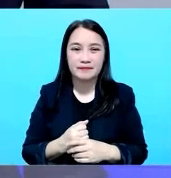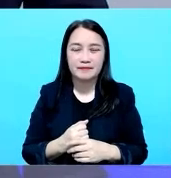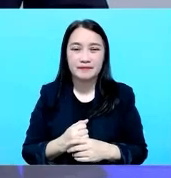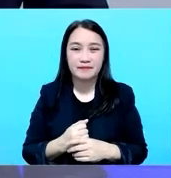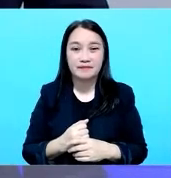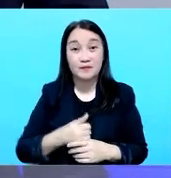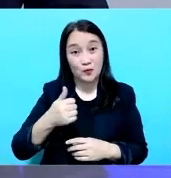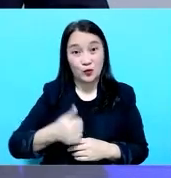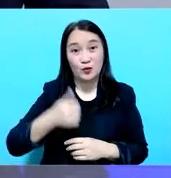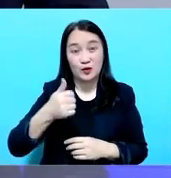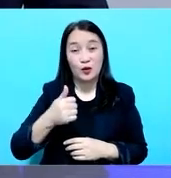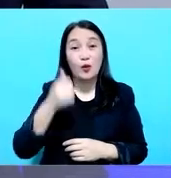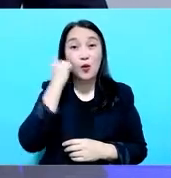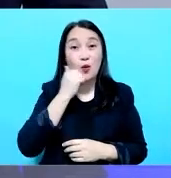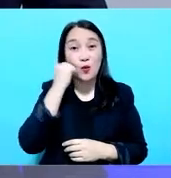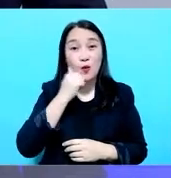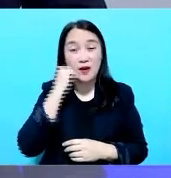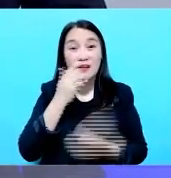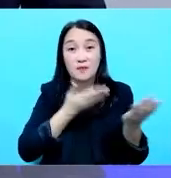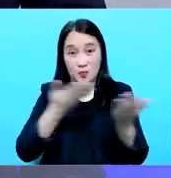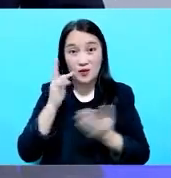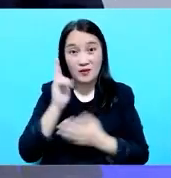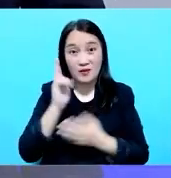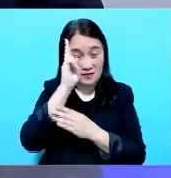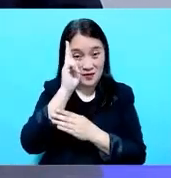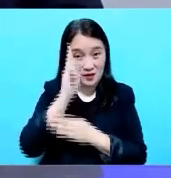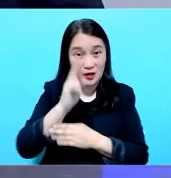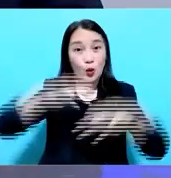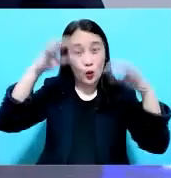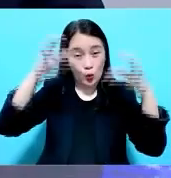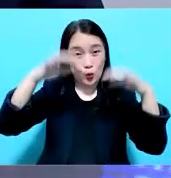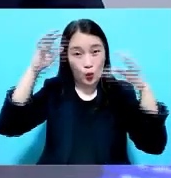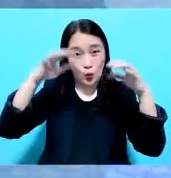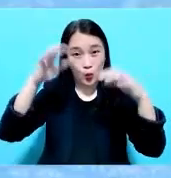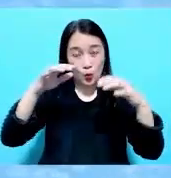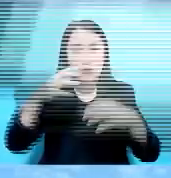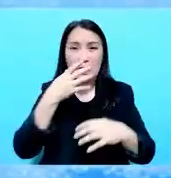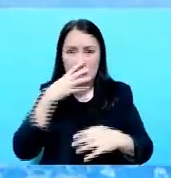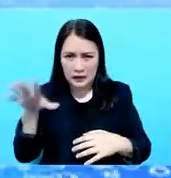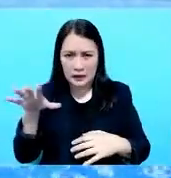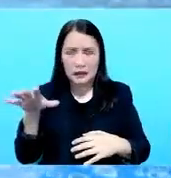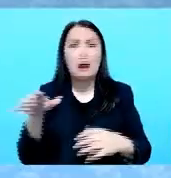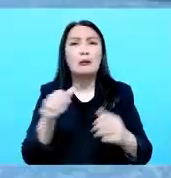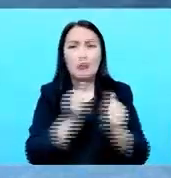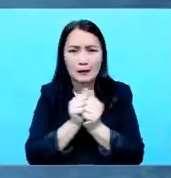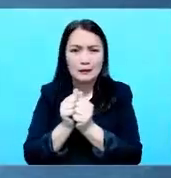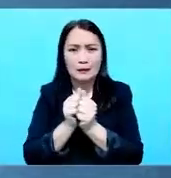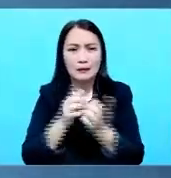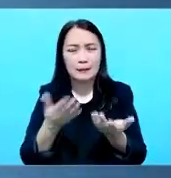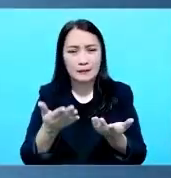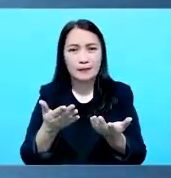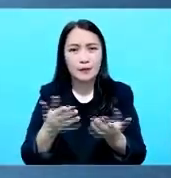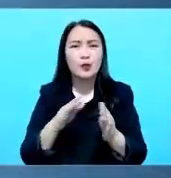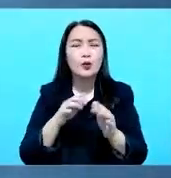magdala na lagi ng payong mga kapatid dahil ulan at init ang kalaban natin. Kahit tag-init pa rin, magtutuloy-tuloy na